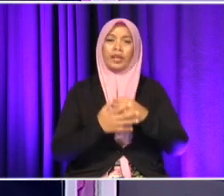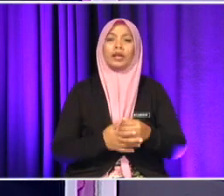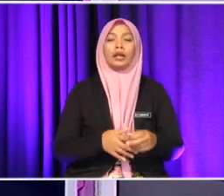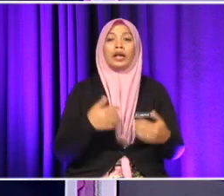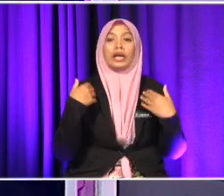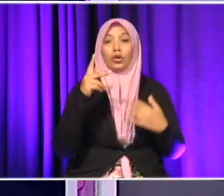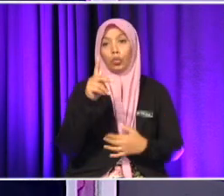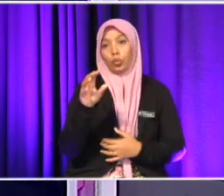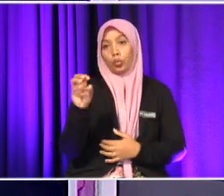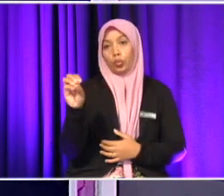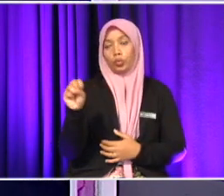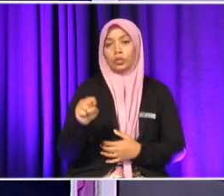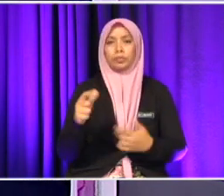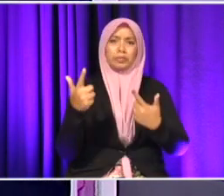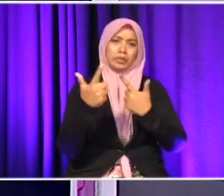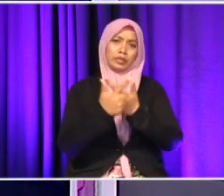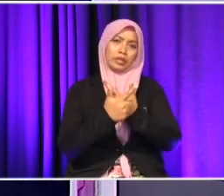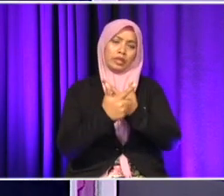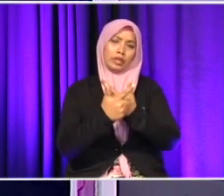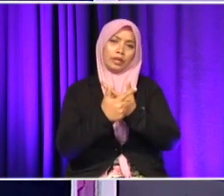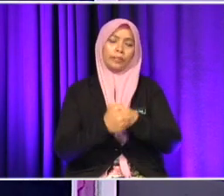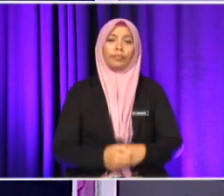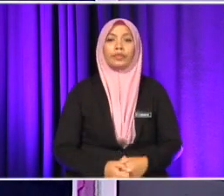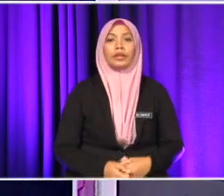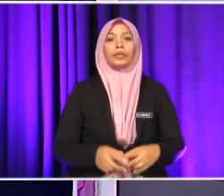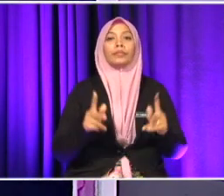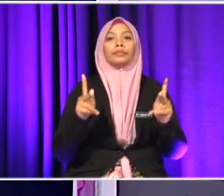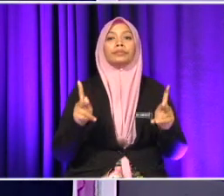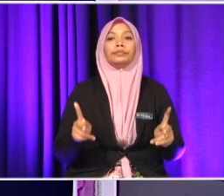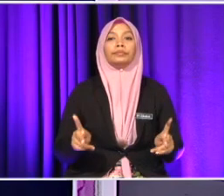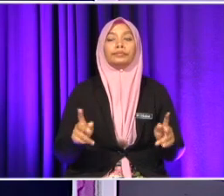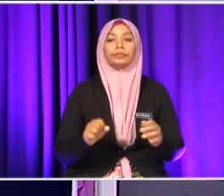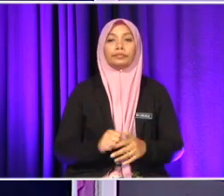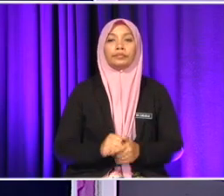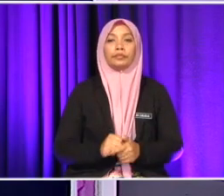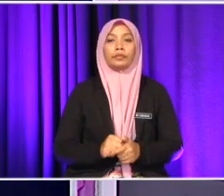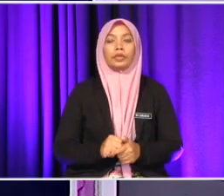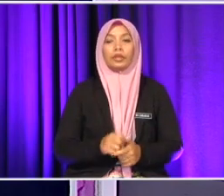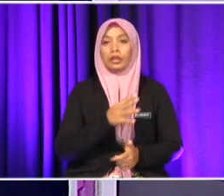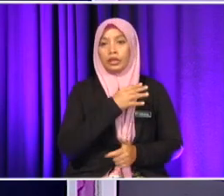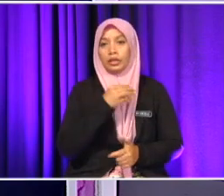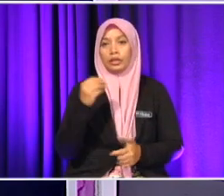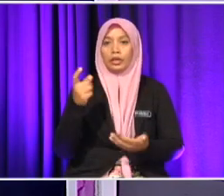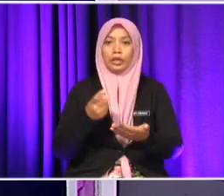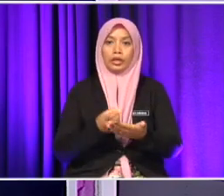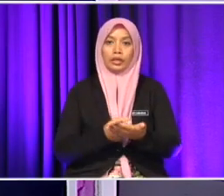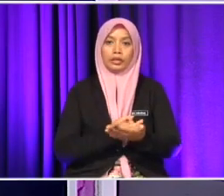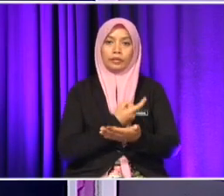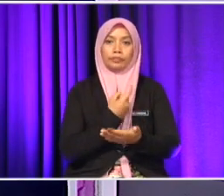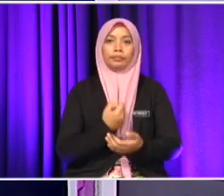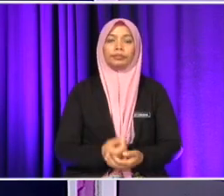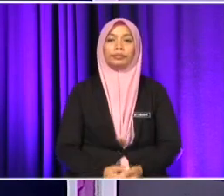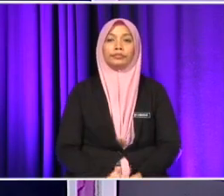kemudian harga pesaing harga peseksi pelanggan Hage penumbusan dan harga penarahan